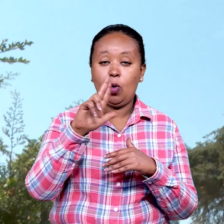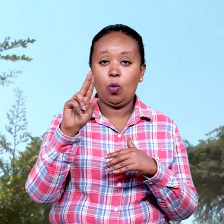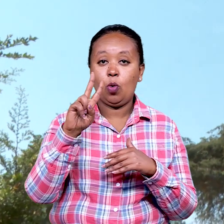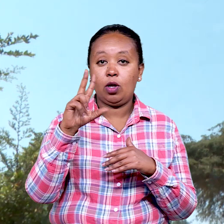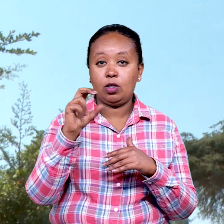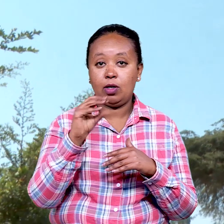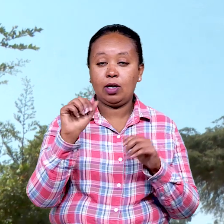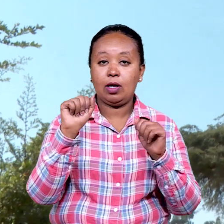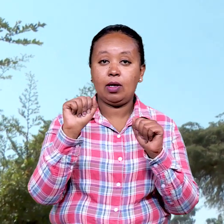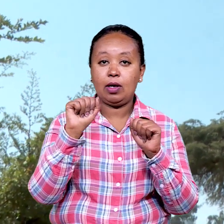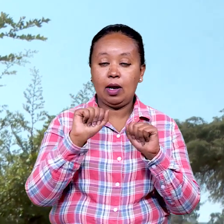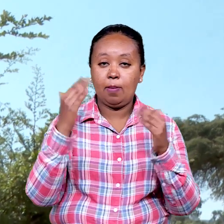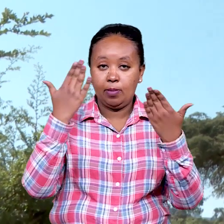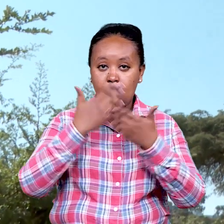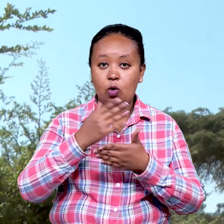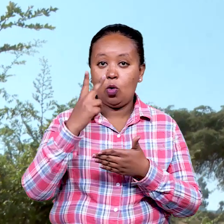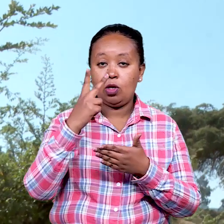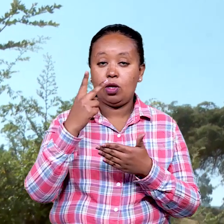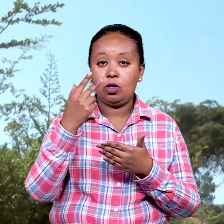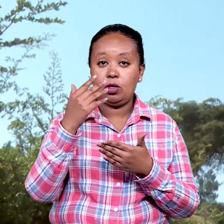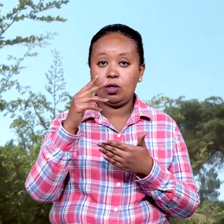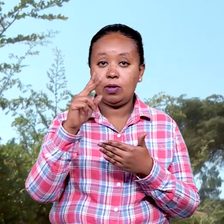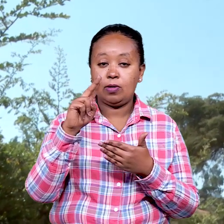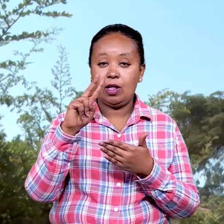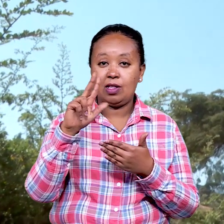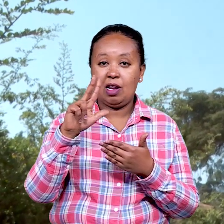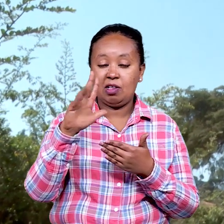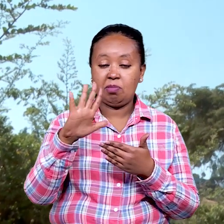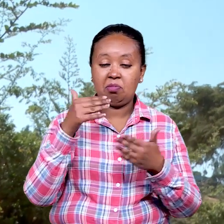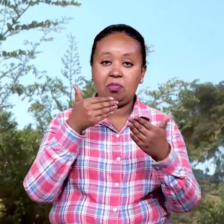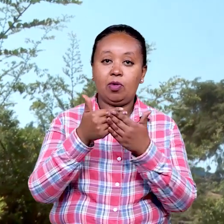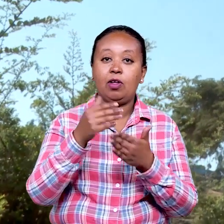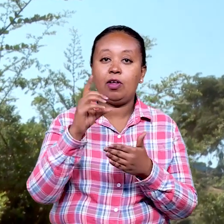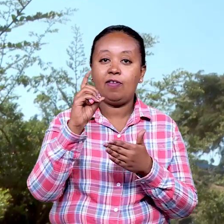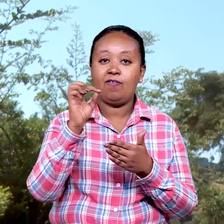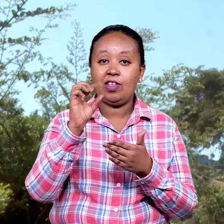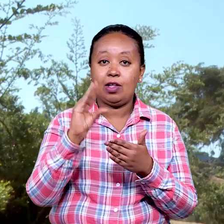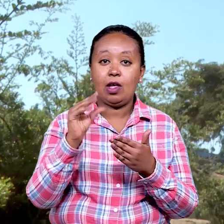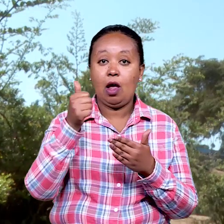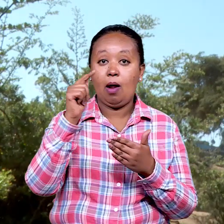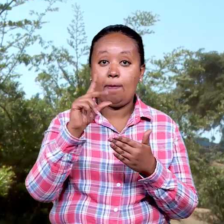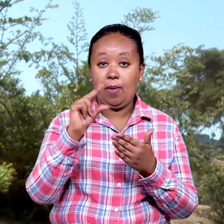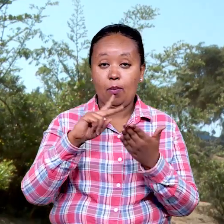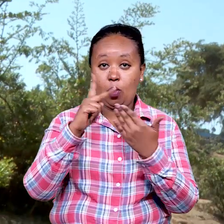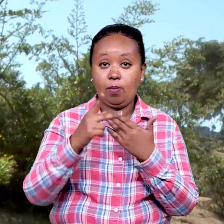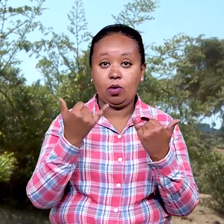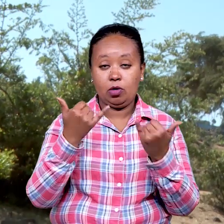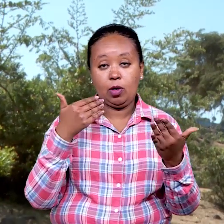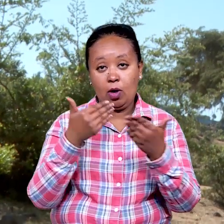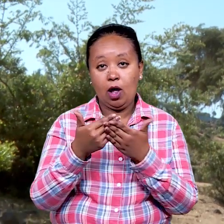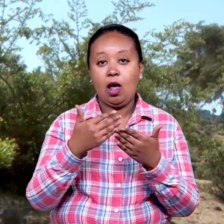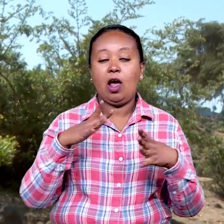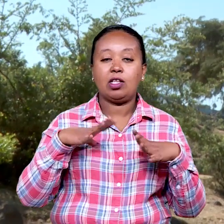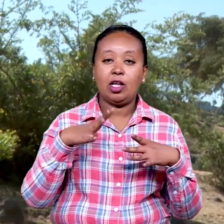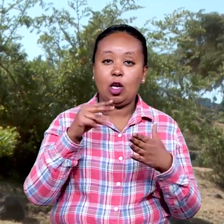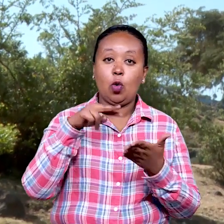አሻማሻም ተመልካቾቻችን ዘውትር ረቡዕ ምሽት 2:30 እንዲሁም ቅዳሜ ምሽት 2:15 ላይ የሚቀርበው የፍትህ አምባ ፕሮግራማችን